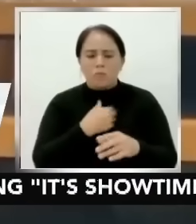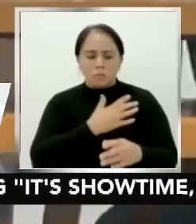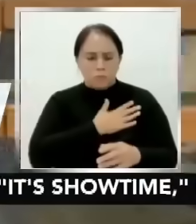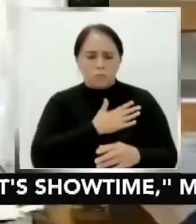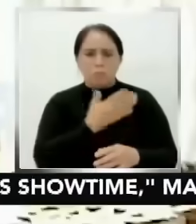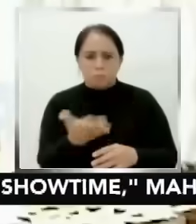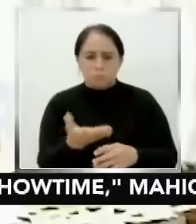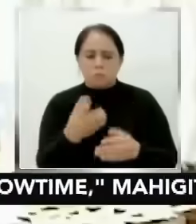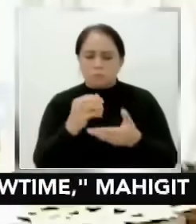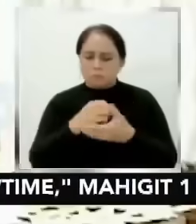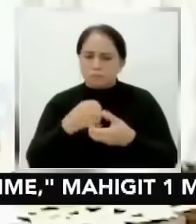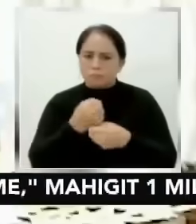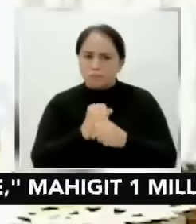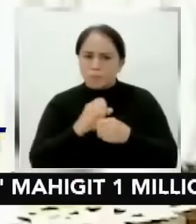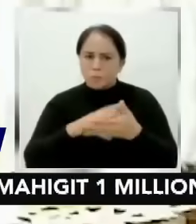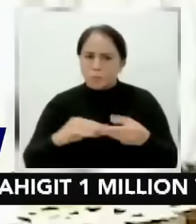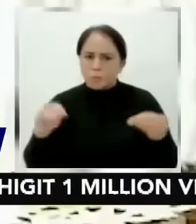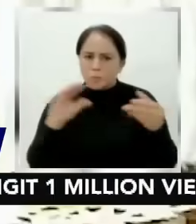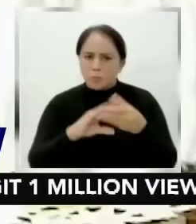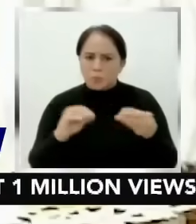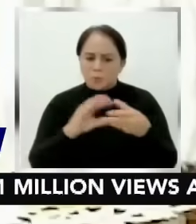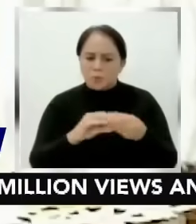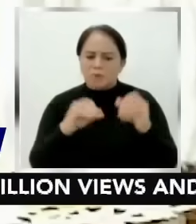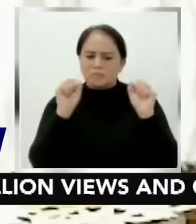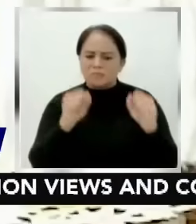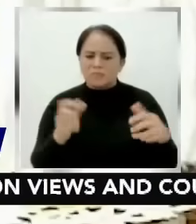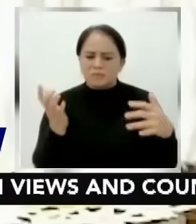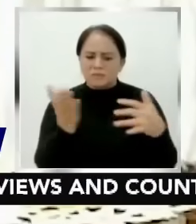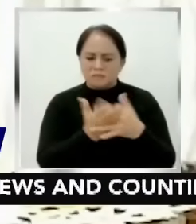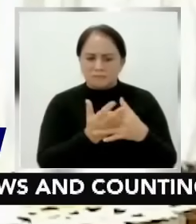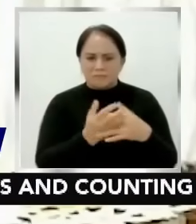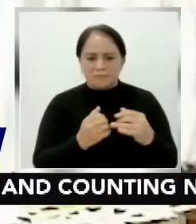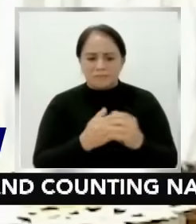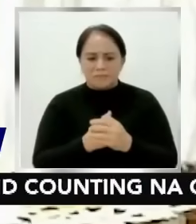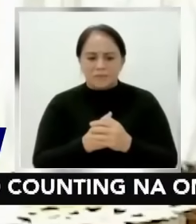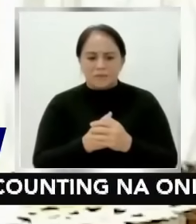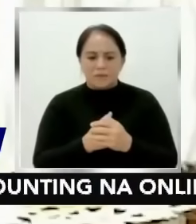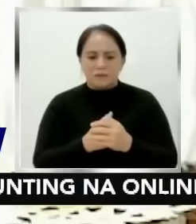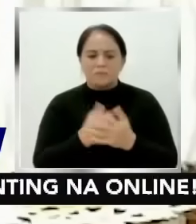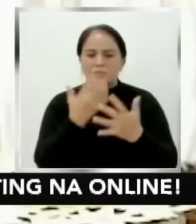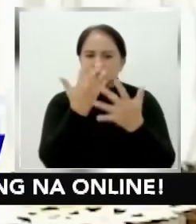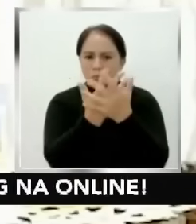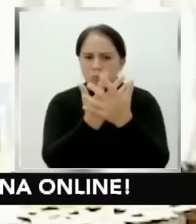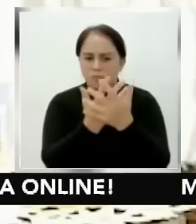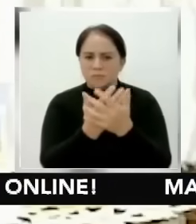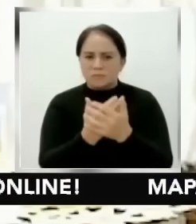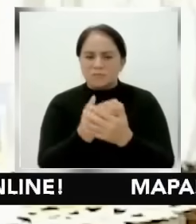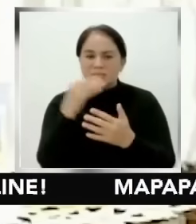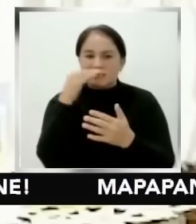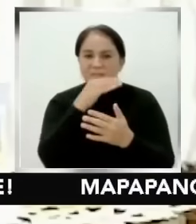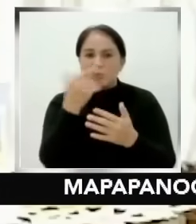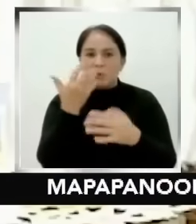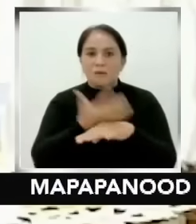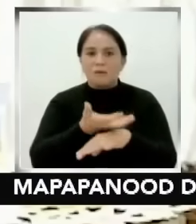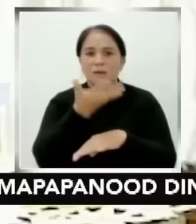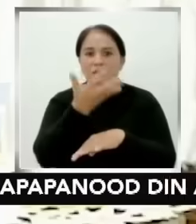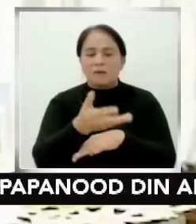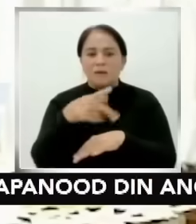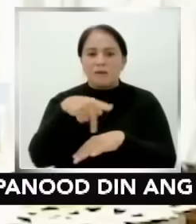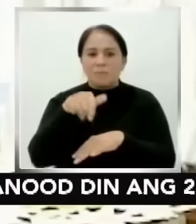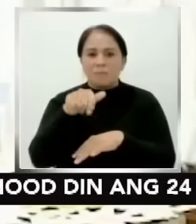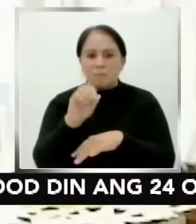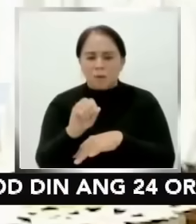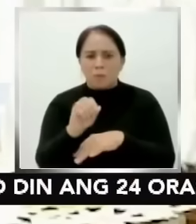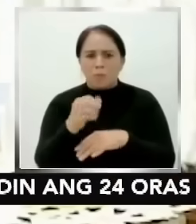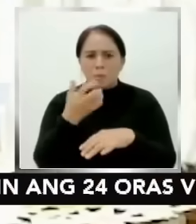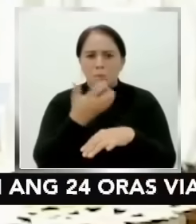salaysay. Pwede pa nga silang makasuhan ng perjury at makulong dahil niloloko nila yung PAW. Tinakot na ano, ay nandun na si